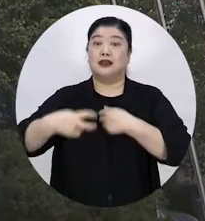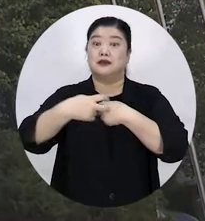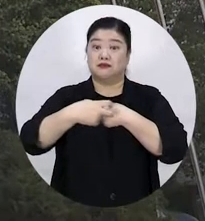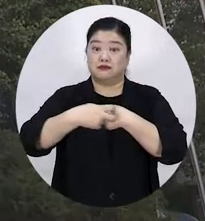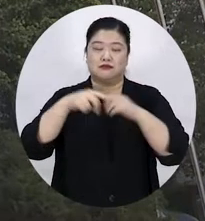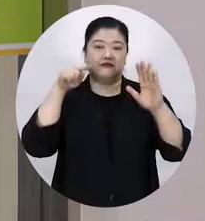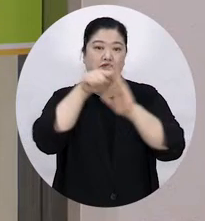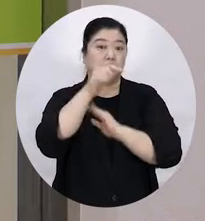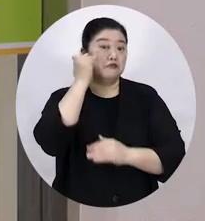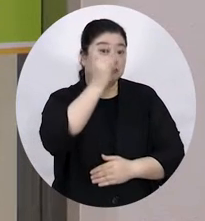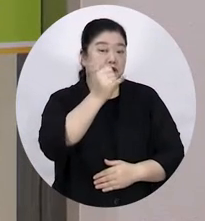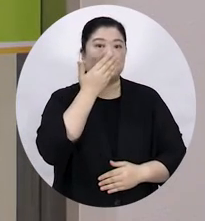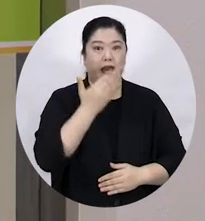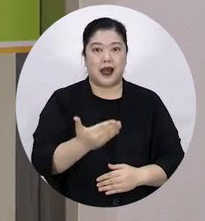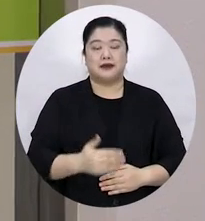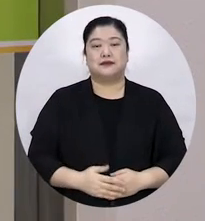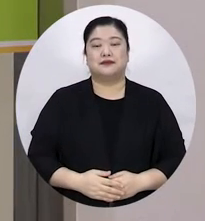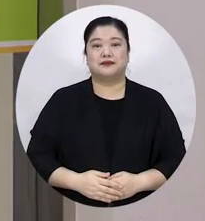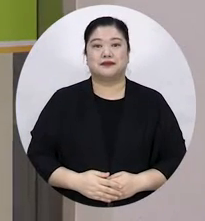금연 클리닉으로 문의하면 됩니다.